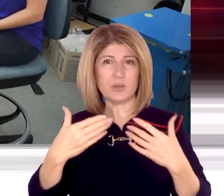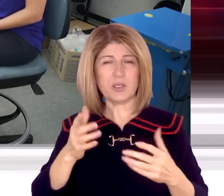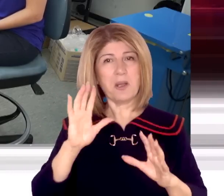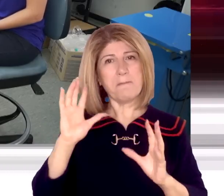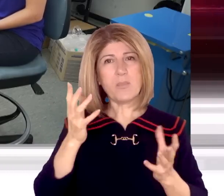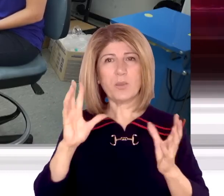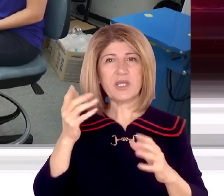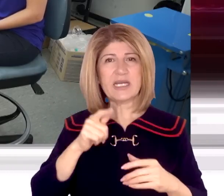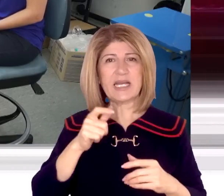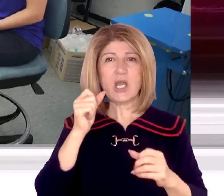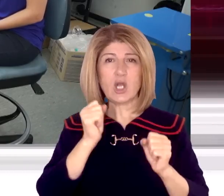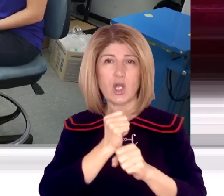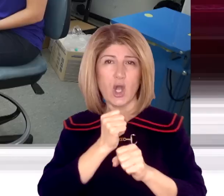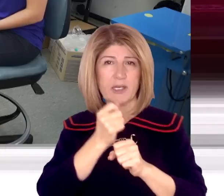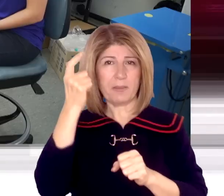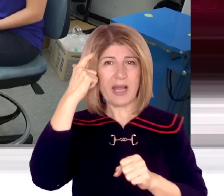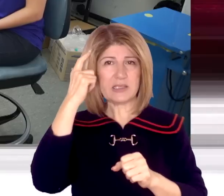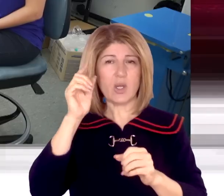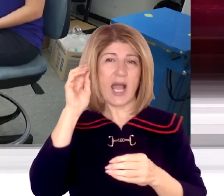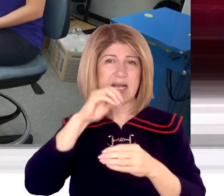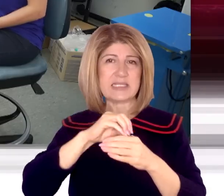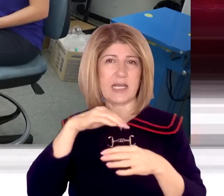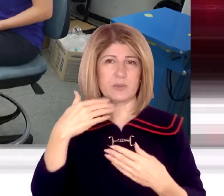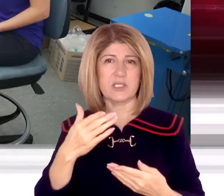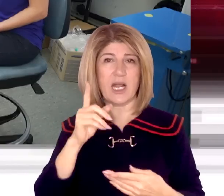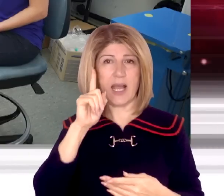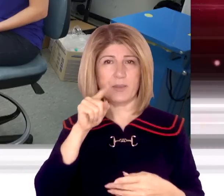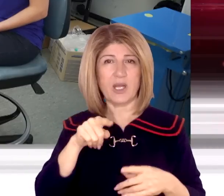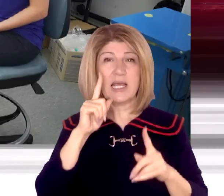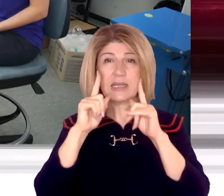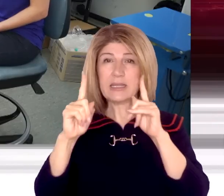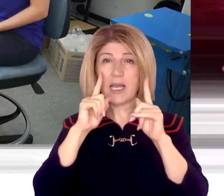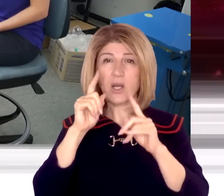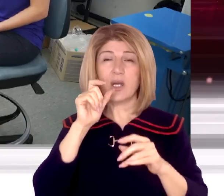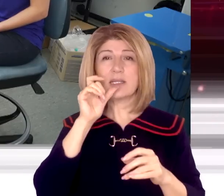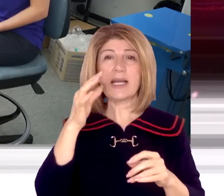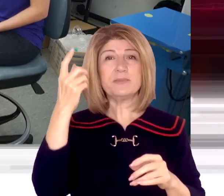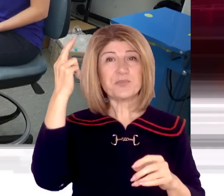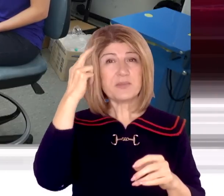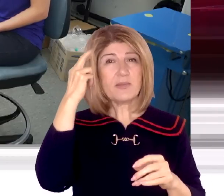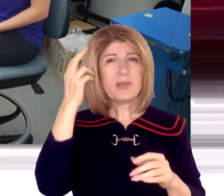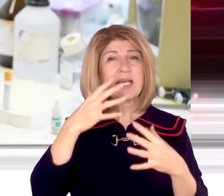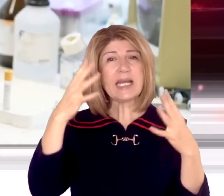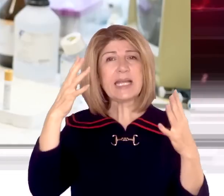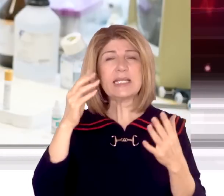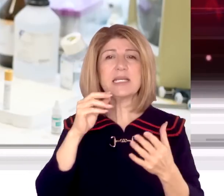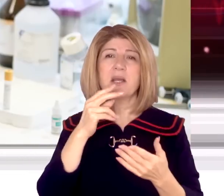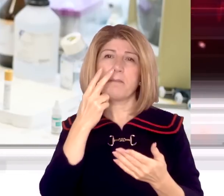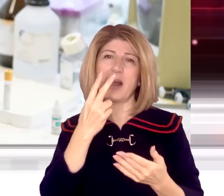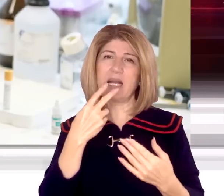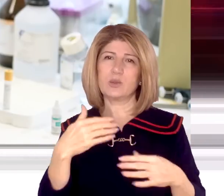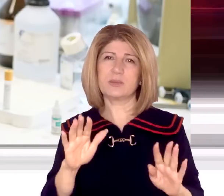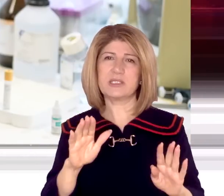داده که ممکنه کارکرد اجرایی مغز رو تحت تاثیر قرار بدن، اما این تحقیقات از نظر علمی خیلی